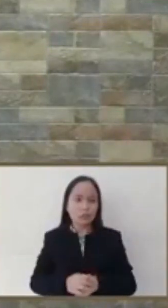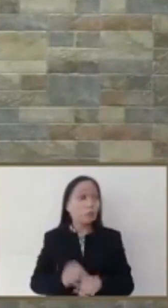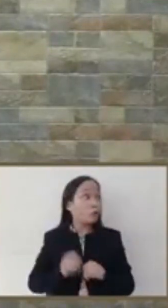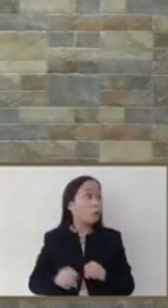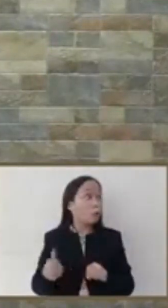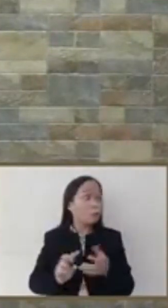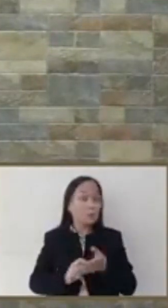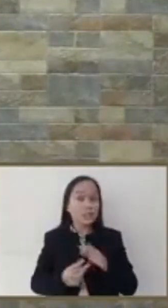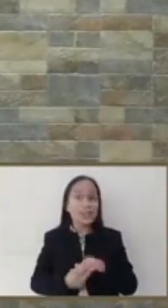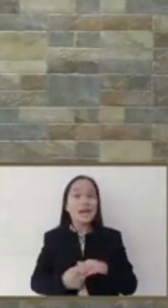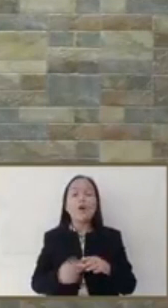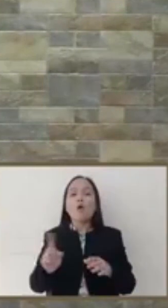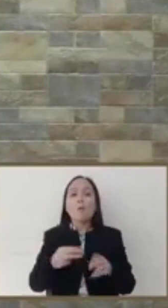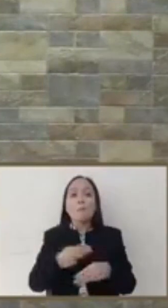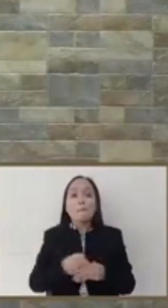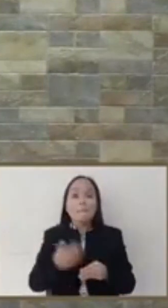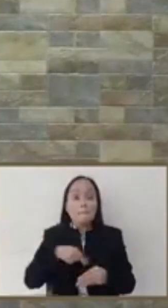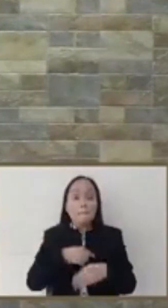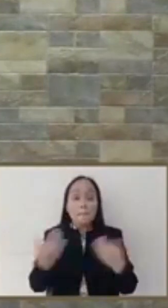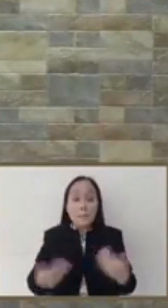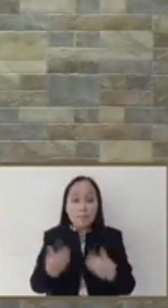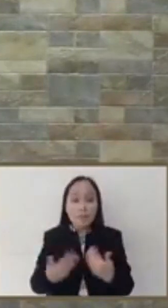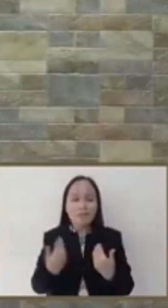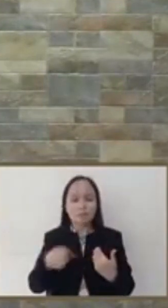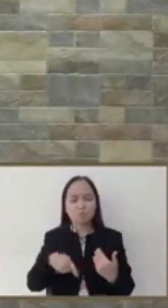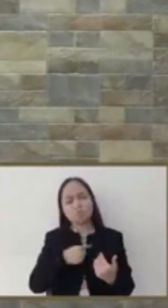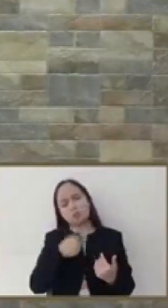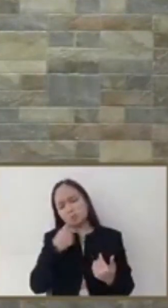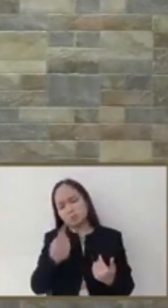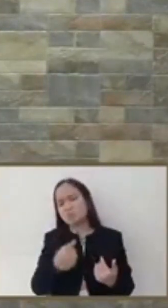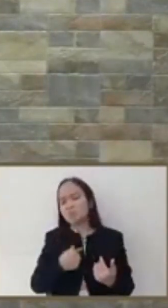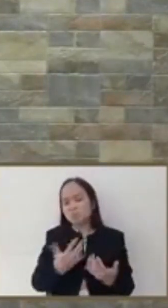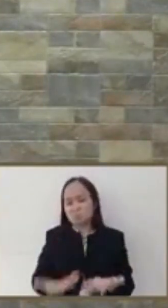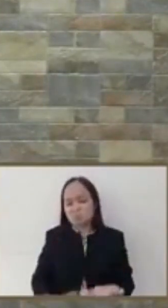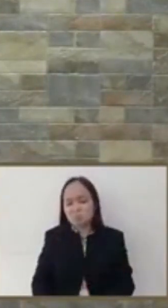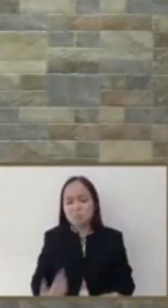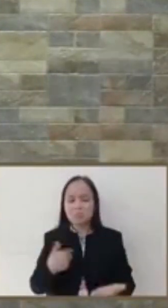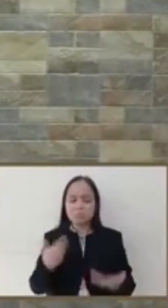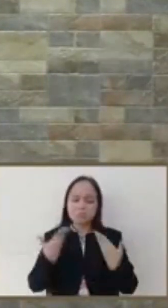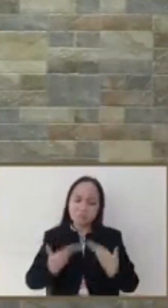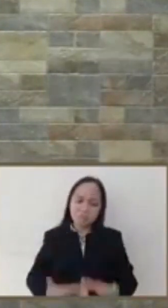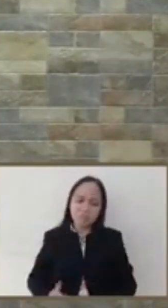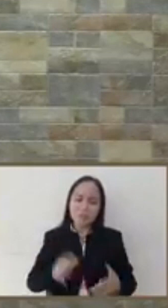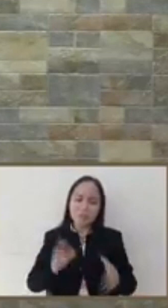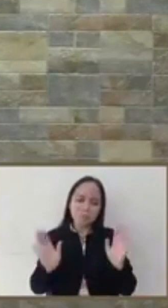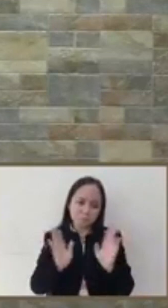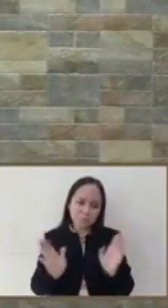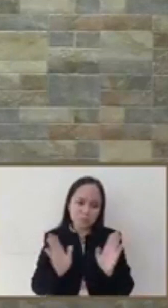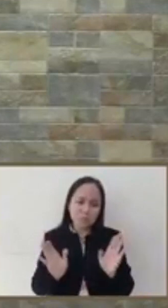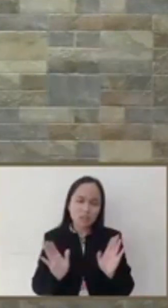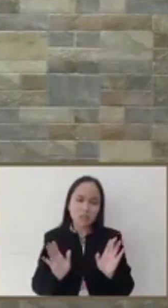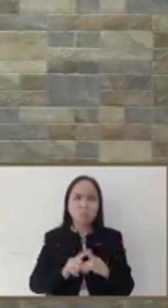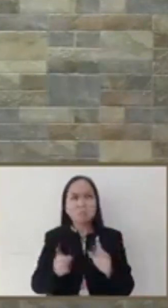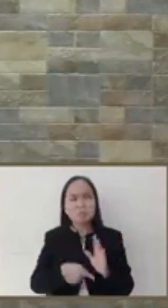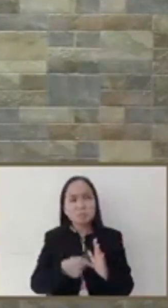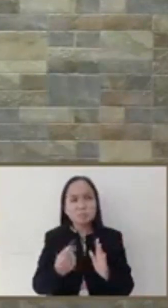meron mang magpapasaya sa atin, na akala natin, ganito lang ako, nakakabihis lang ako ng ganito, pagka Sunday, you know,